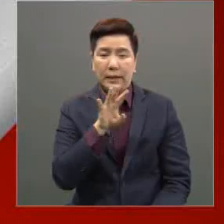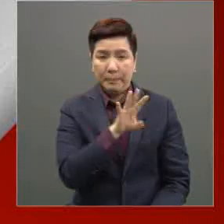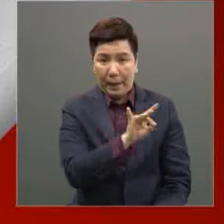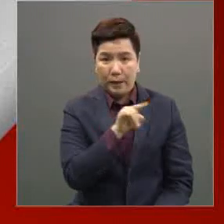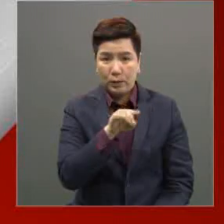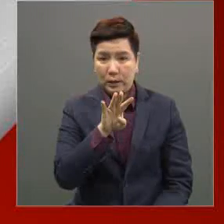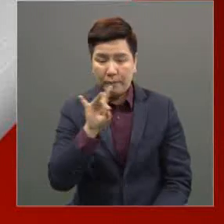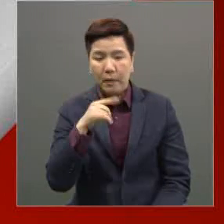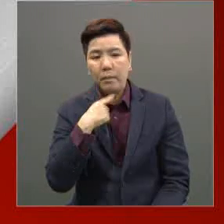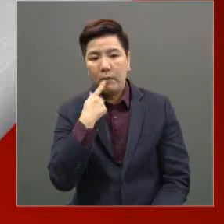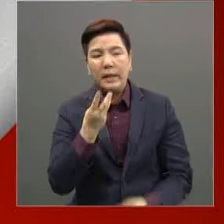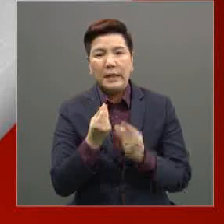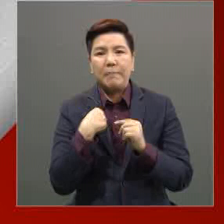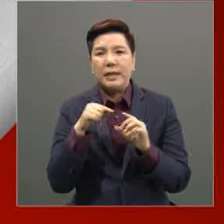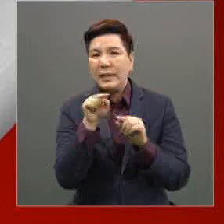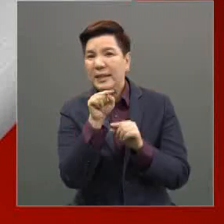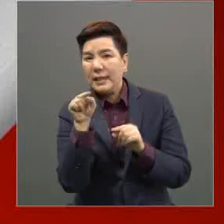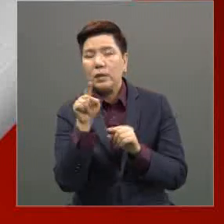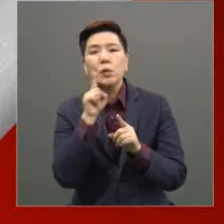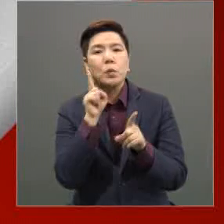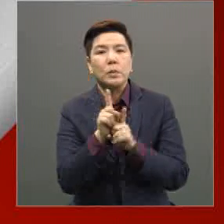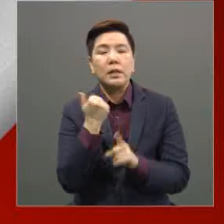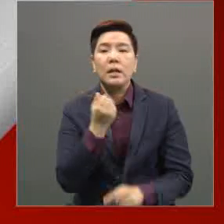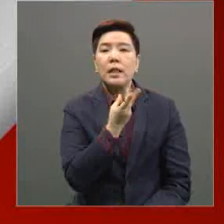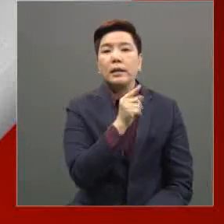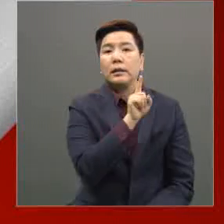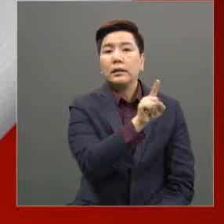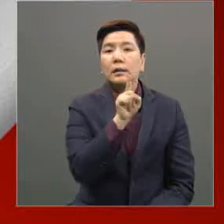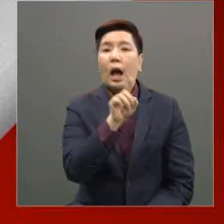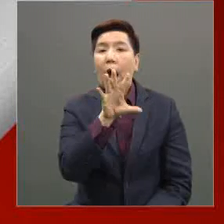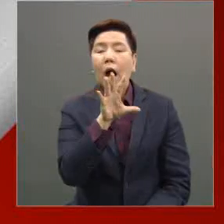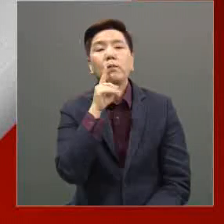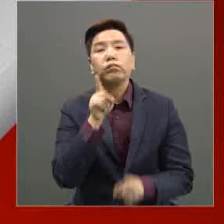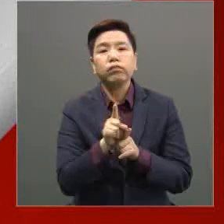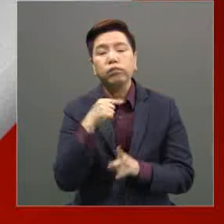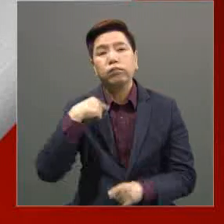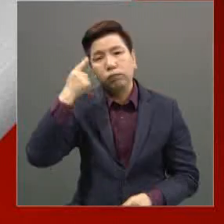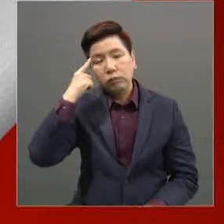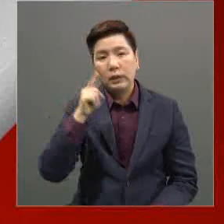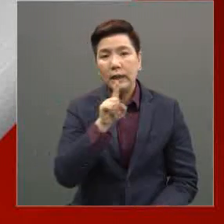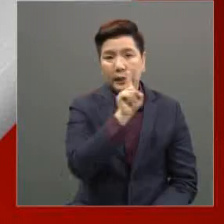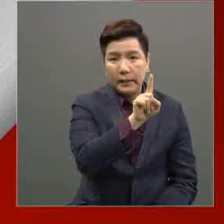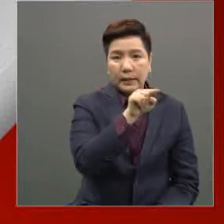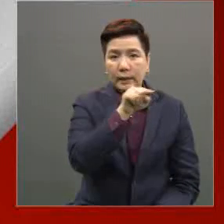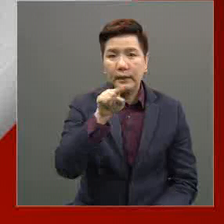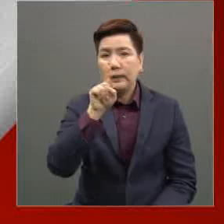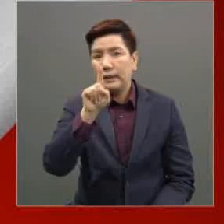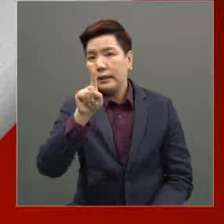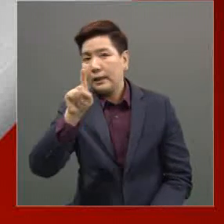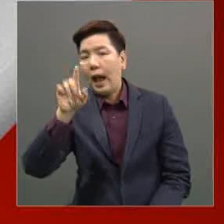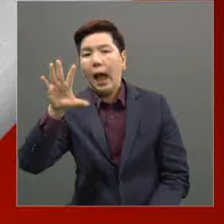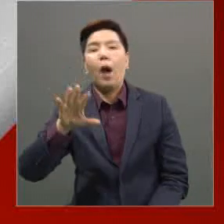ถเมย์แบบใหม่ที่มีขีดด้วยนะครับอย่างเช่น115เมื่อสักครู่นี้นะครับถ้าเป็นแบบเนี้ยก็คือจะเป็น1ขีด115น